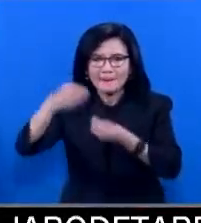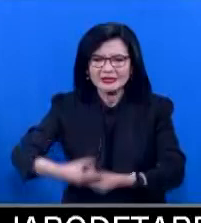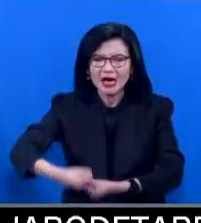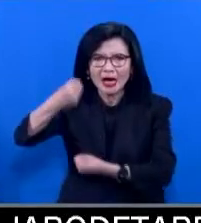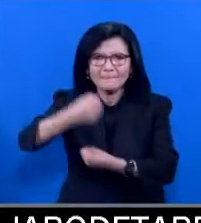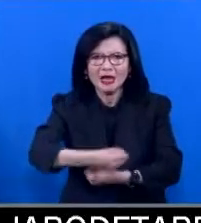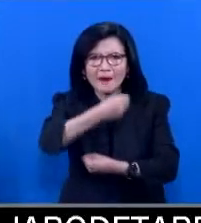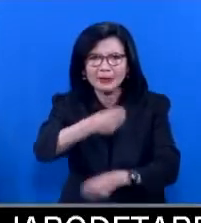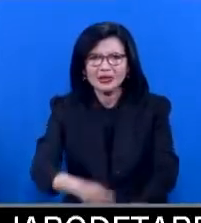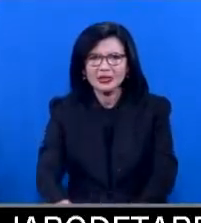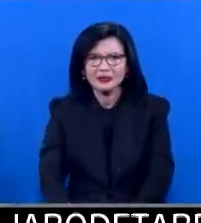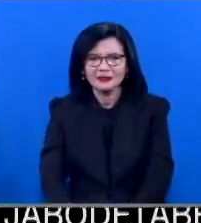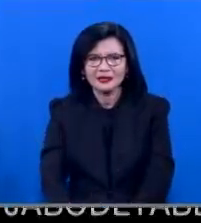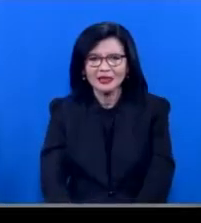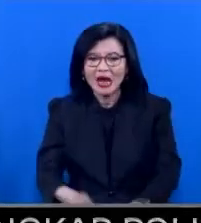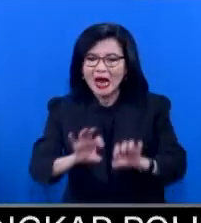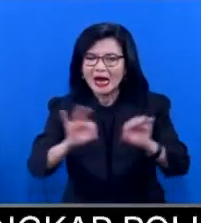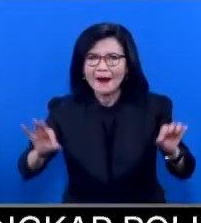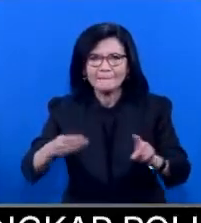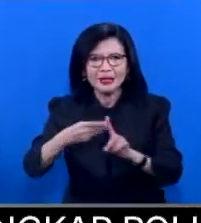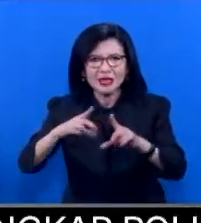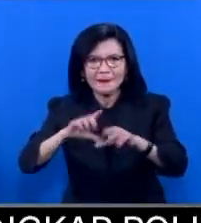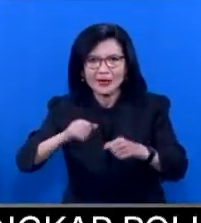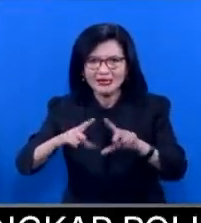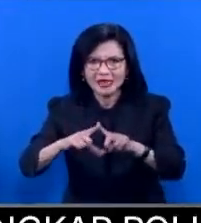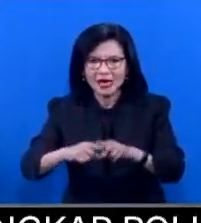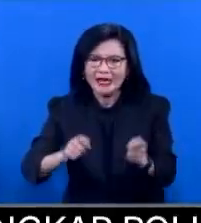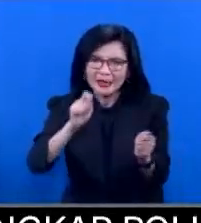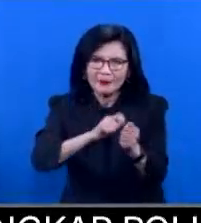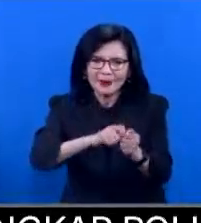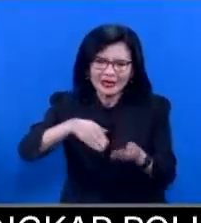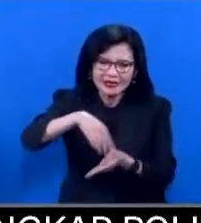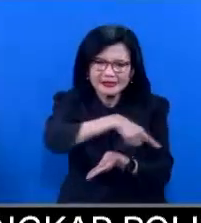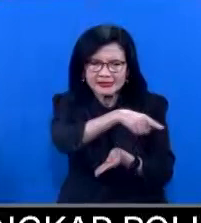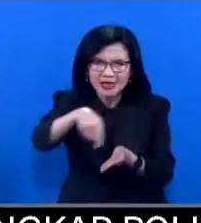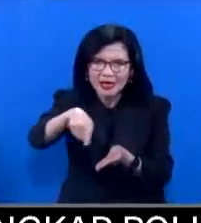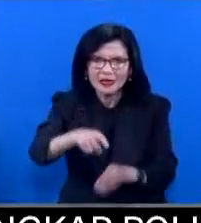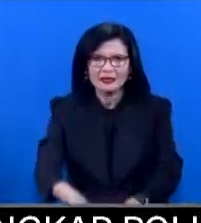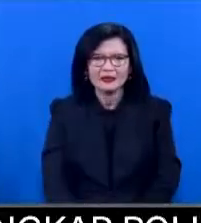baja pembatas jalan atau wire Rope dan perbaikan lereng di sekitar Jalan yang ambles